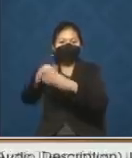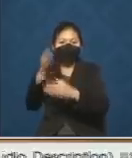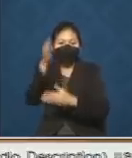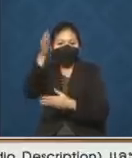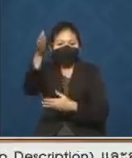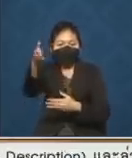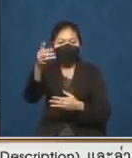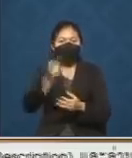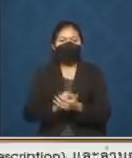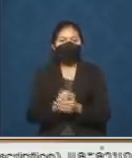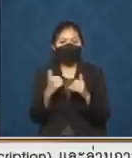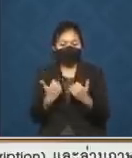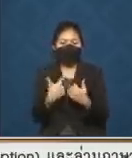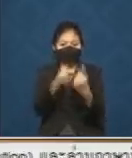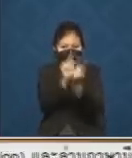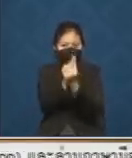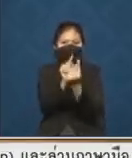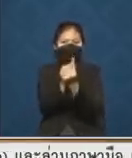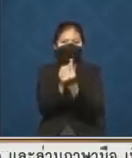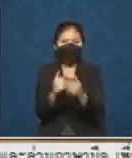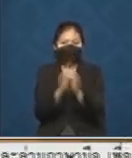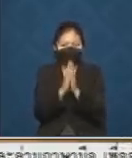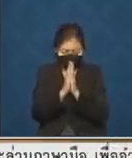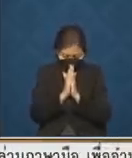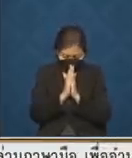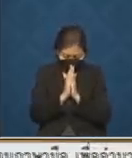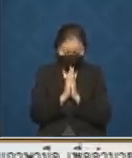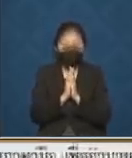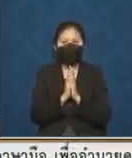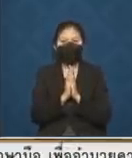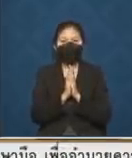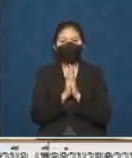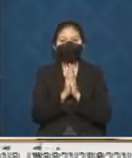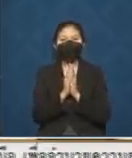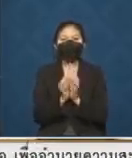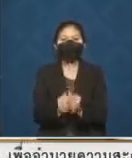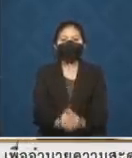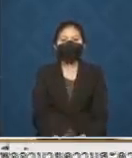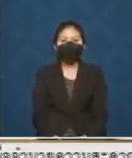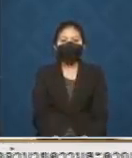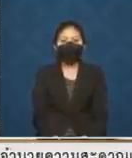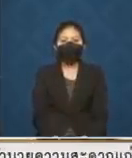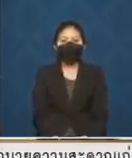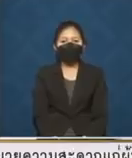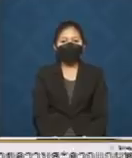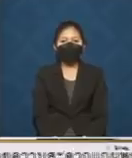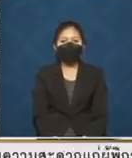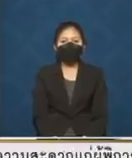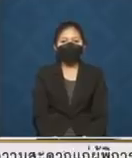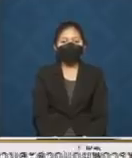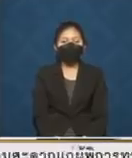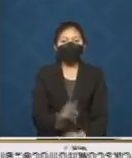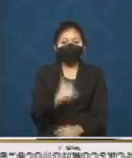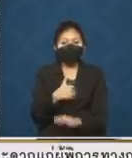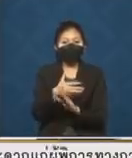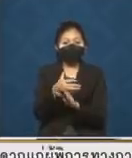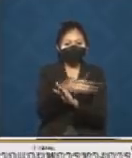ายกท่านนายกบอกก็ไปถามลุงมิ่งสิ ใช่ มาถามอะไรผมล่ะ ใช่ ใช่ไหมนักข่าวยังบอกว่